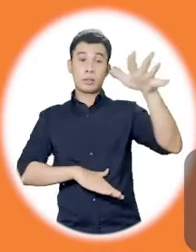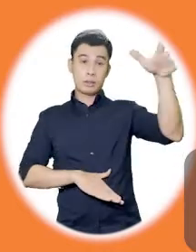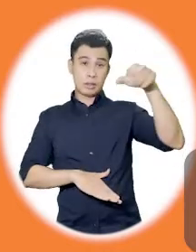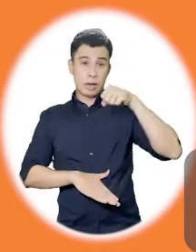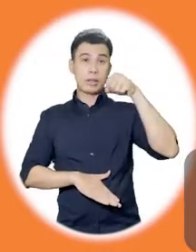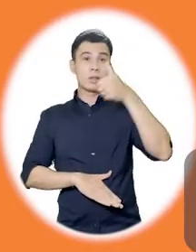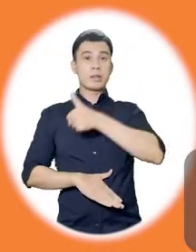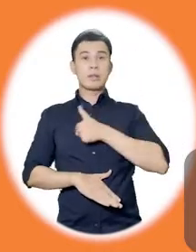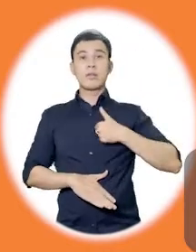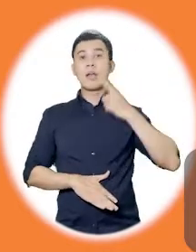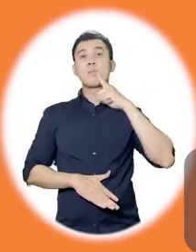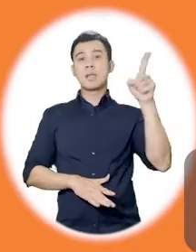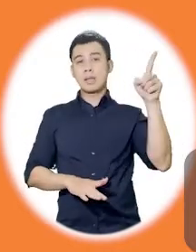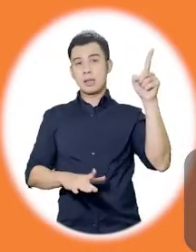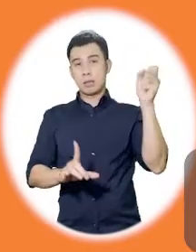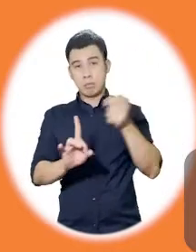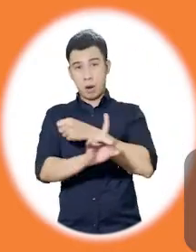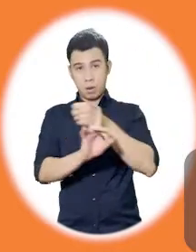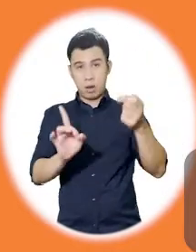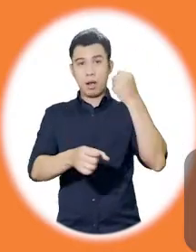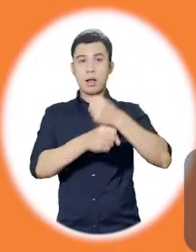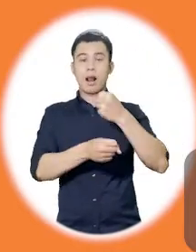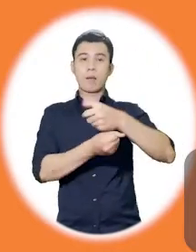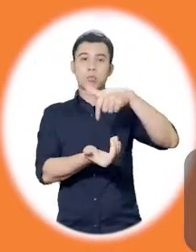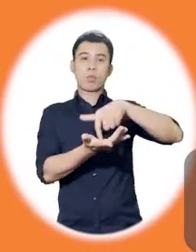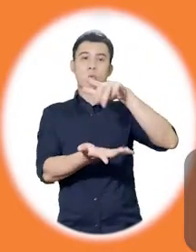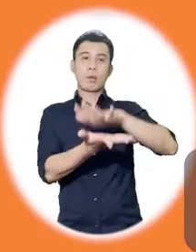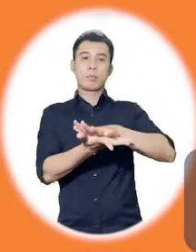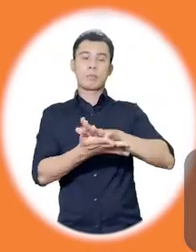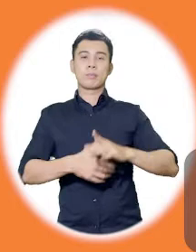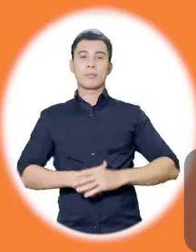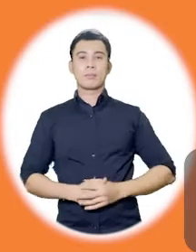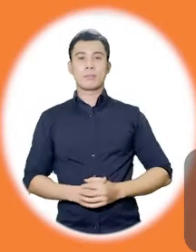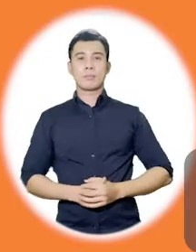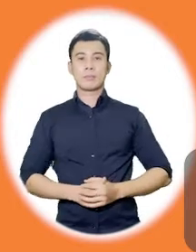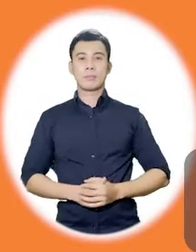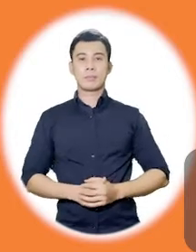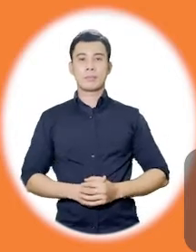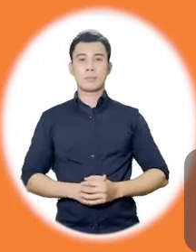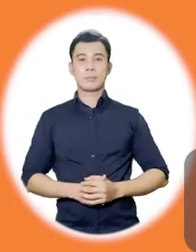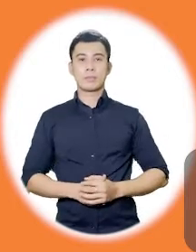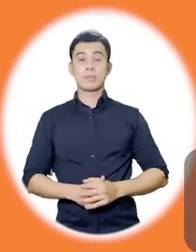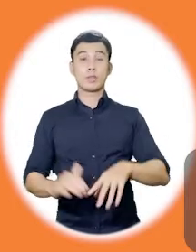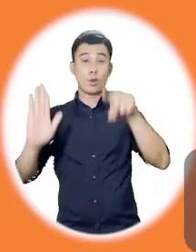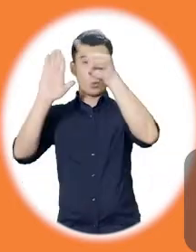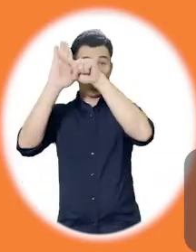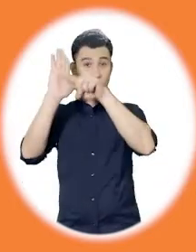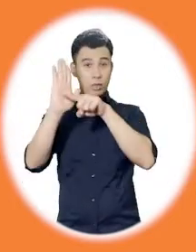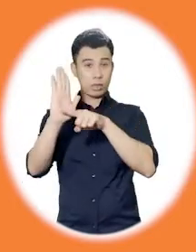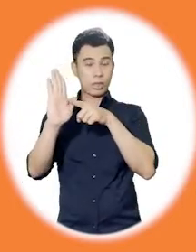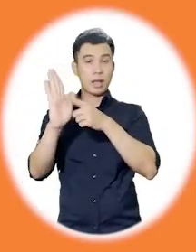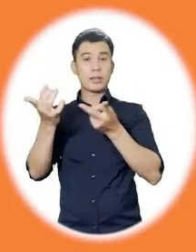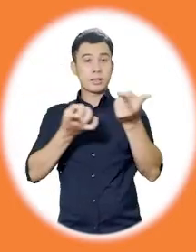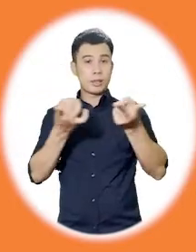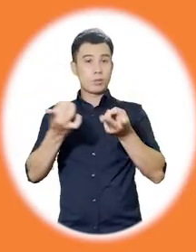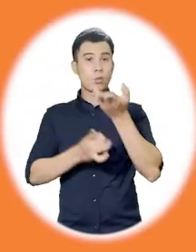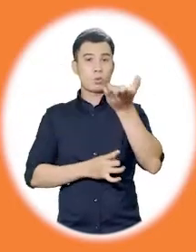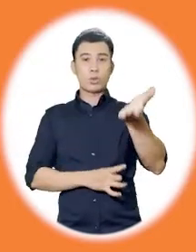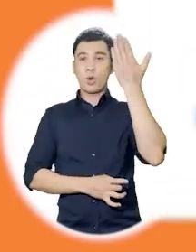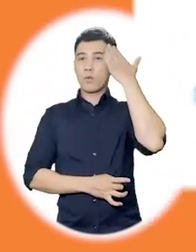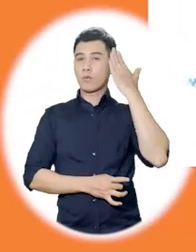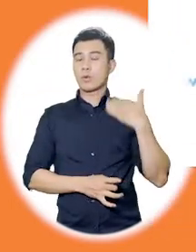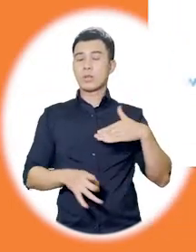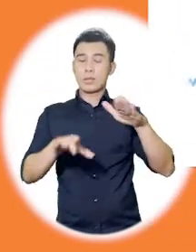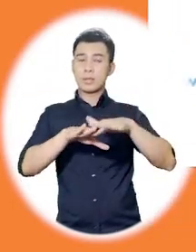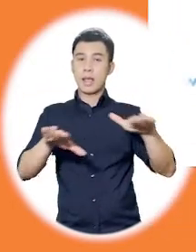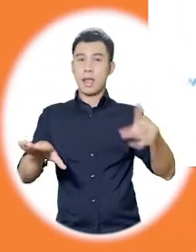nhân, người bị bạo lực bằng cách đặt họ ở vị trí trung tâm của mọi biện pháp can thiệp hoặc ứng phó mang tính thể chế. Dựa